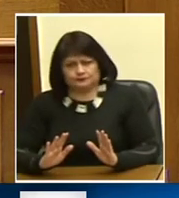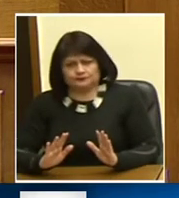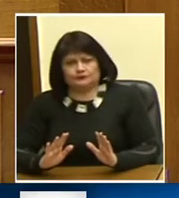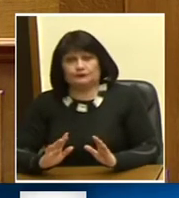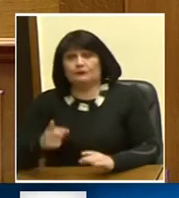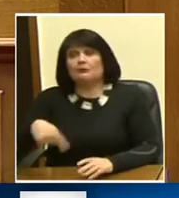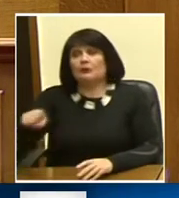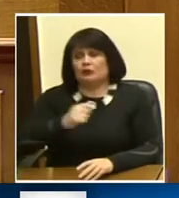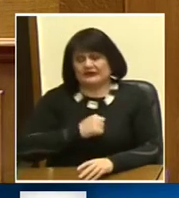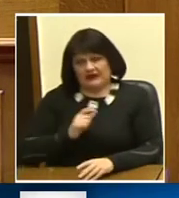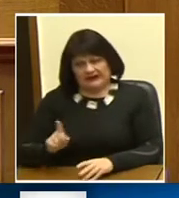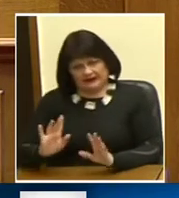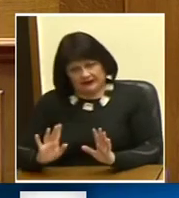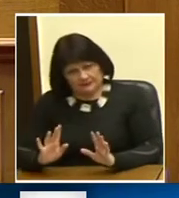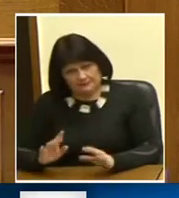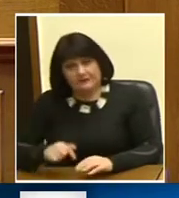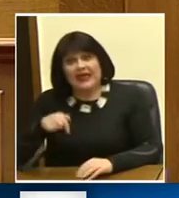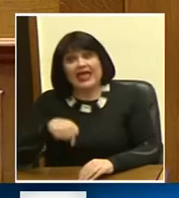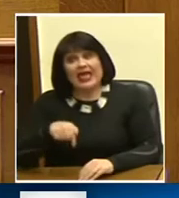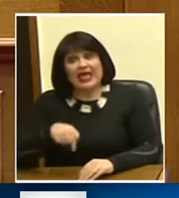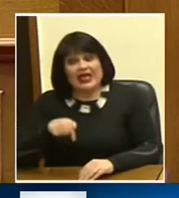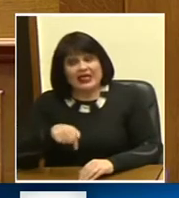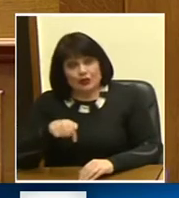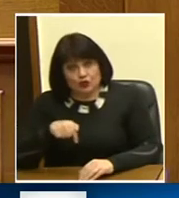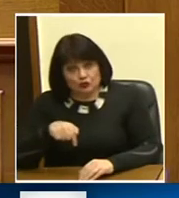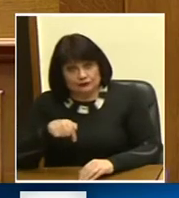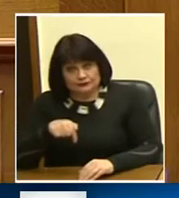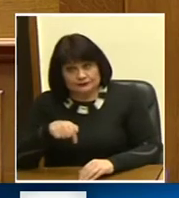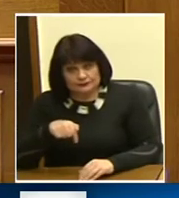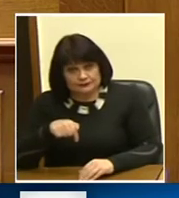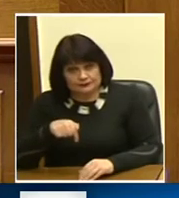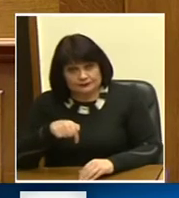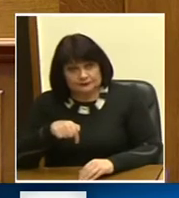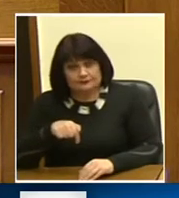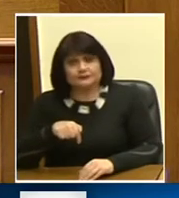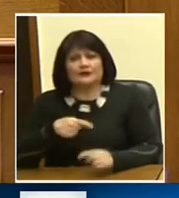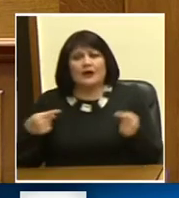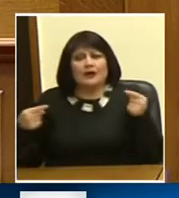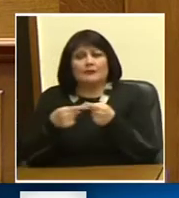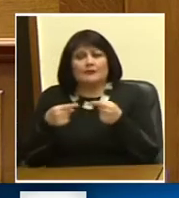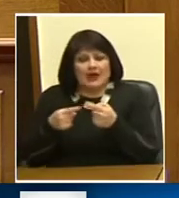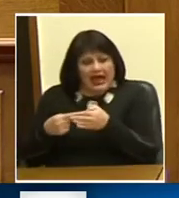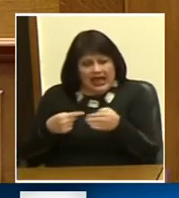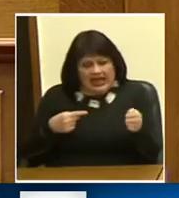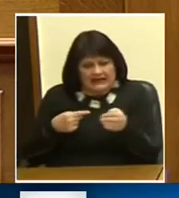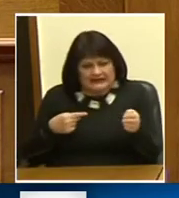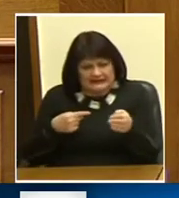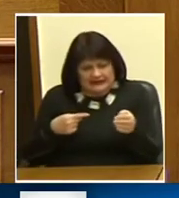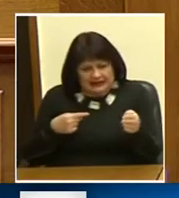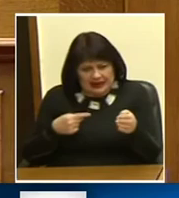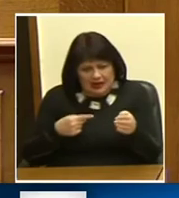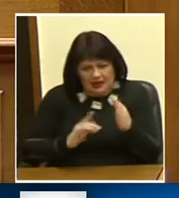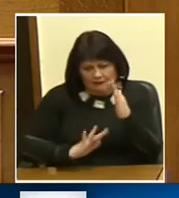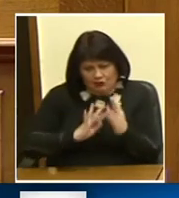εσείς. Εδώ συμπυκνώνεται η σύγκρουση αριστεράς